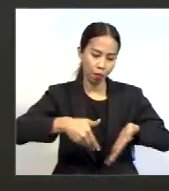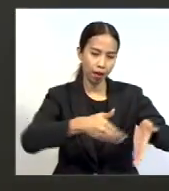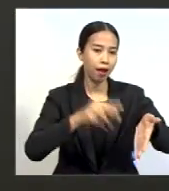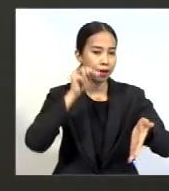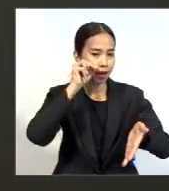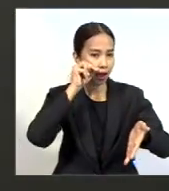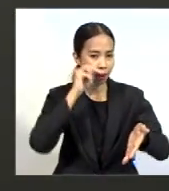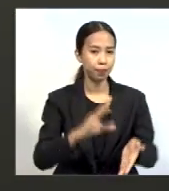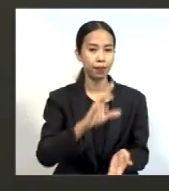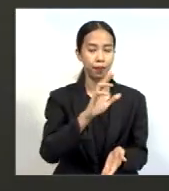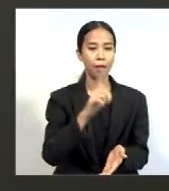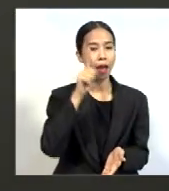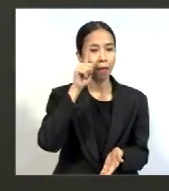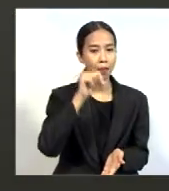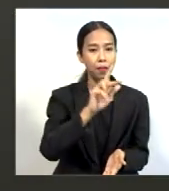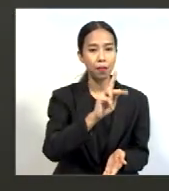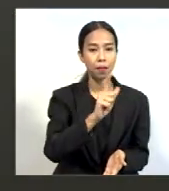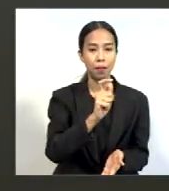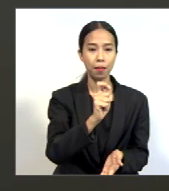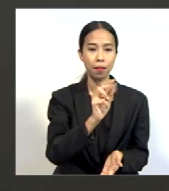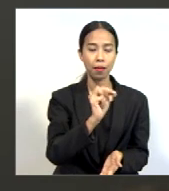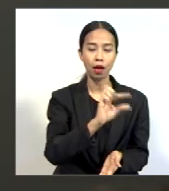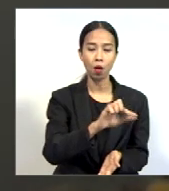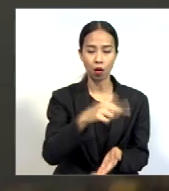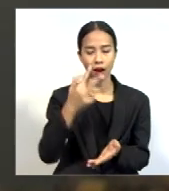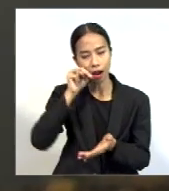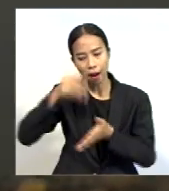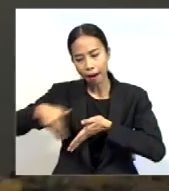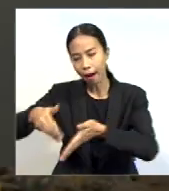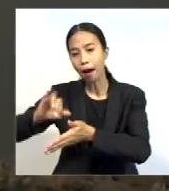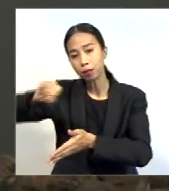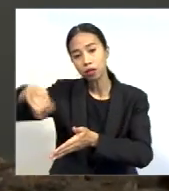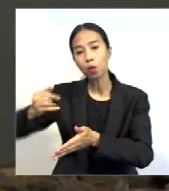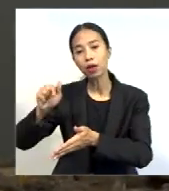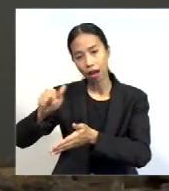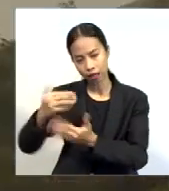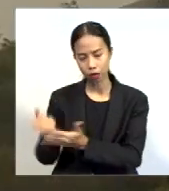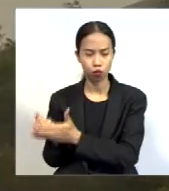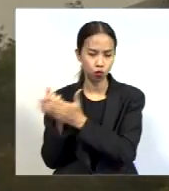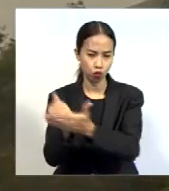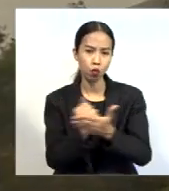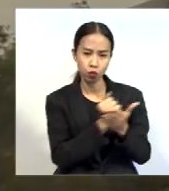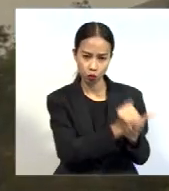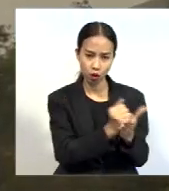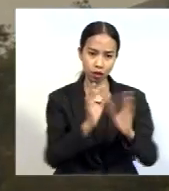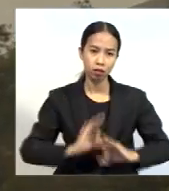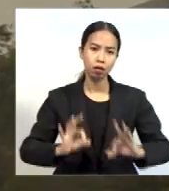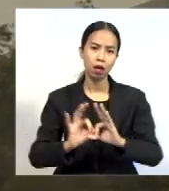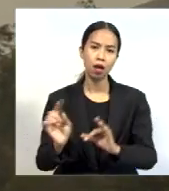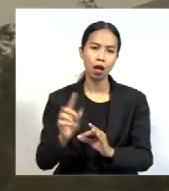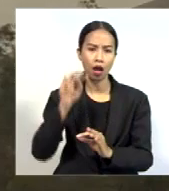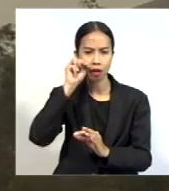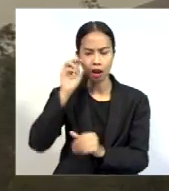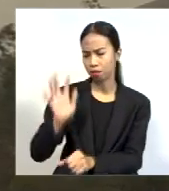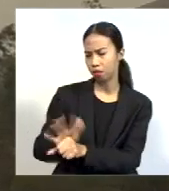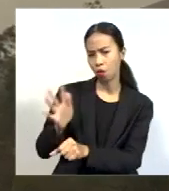าโดยจะนำน้ำจากภาคตะวันตกช่วยวิกฤตภัยแล้งและผลักดันน้ำเค็มโดยเฉพาะลุ่มน้ำเจ้าพระยาที่มีปริมาณ